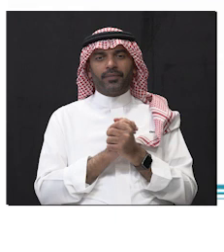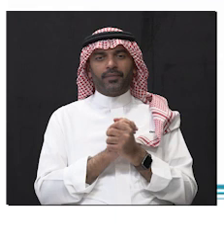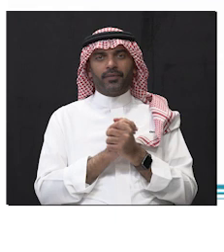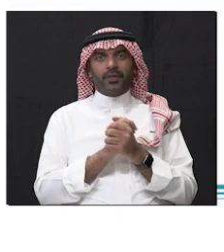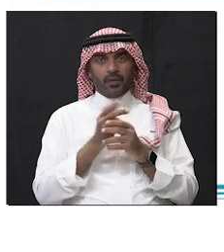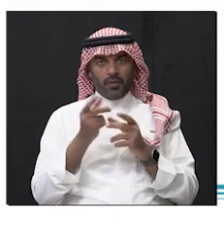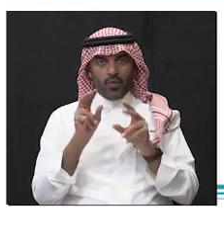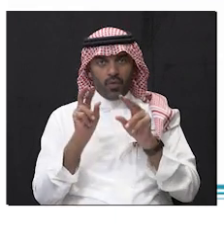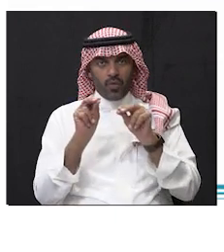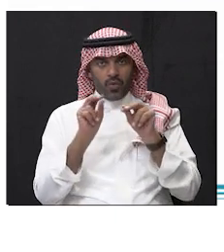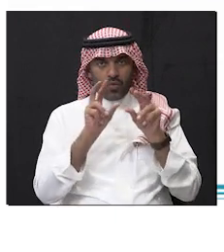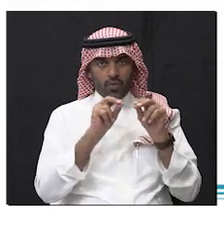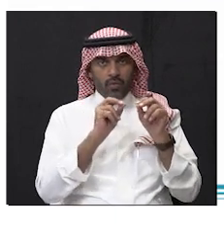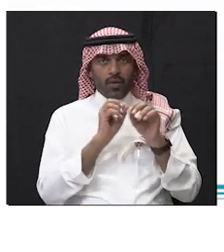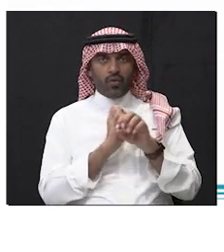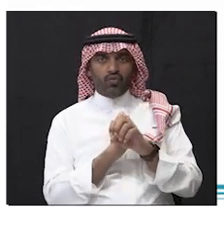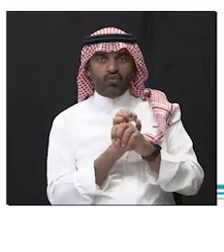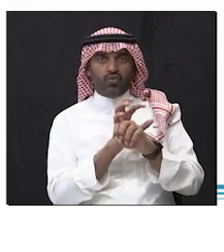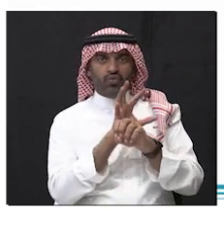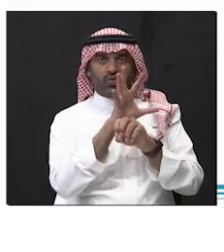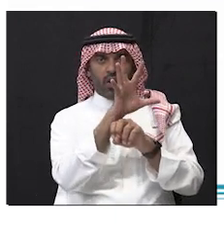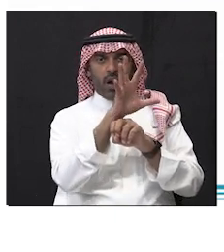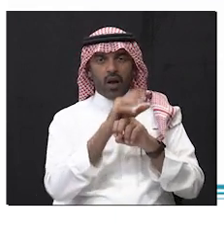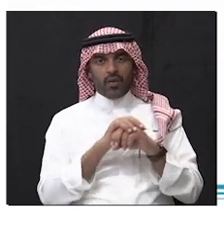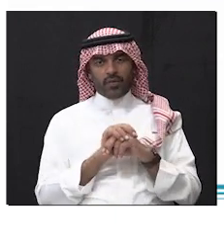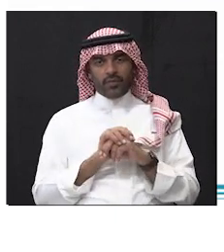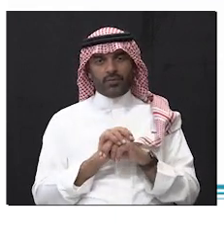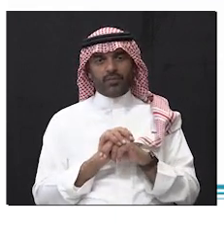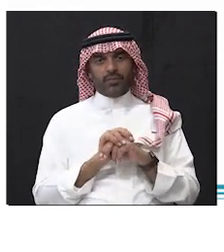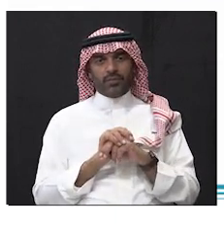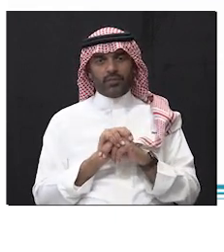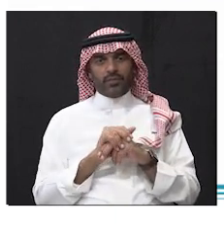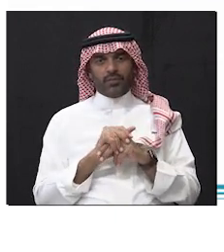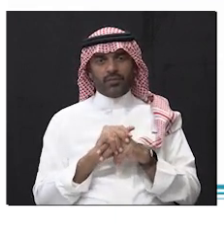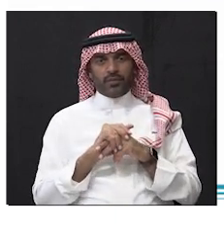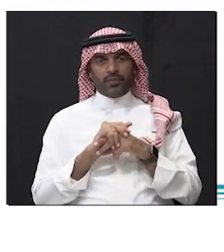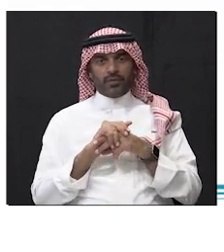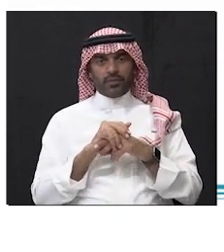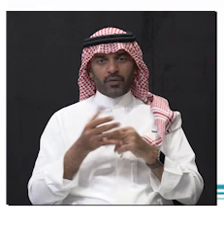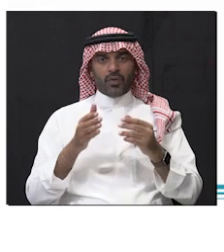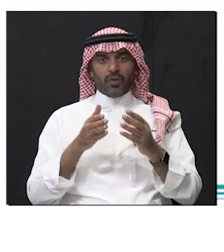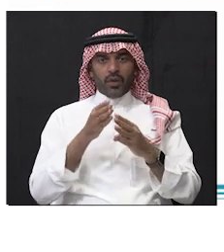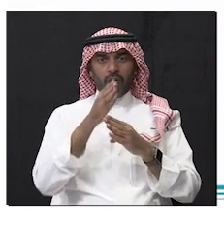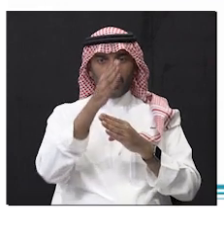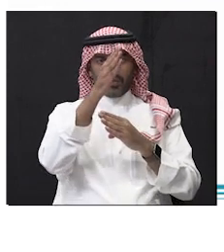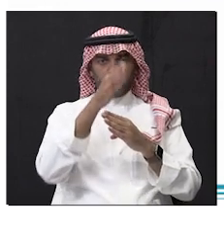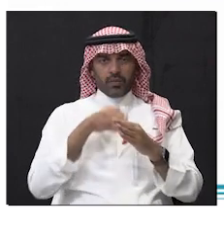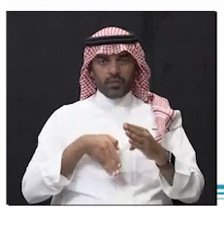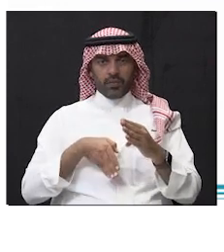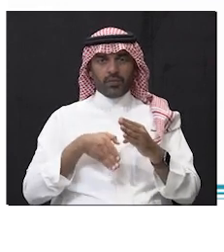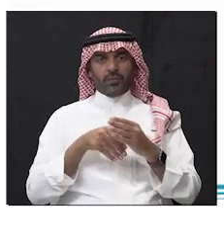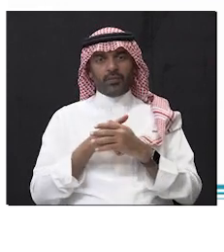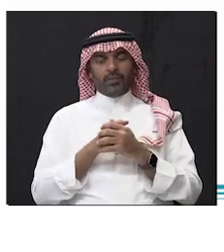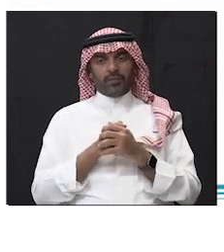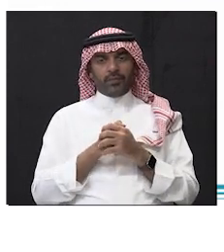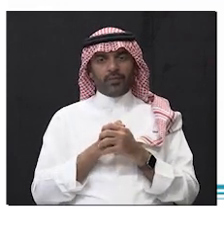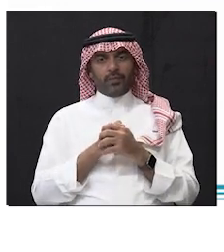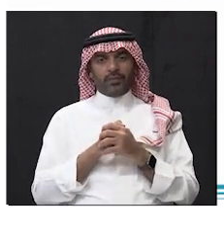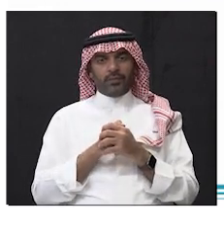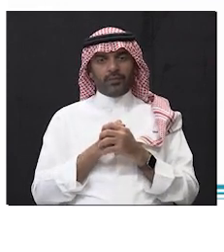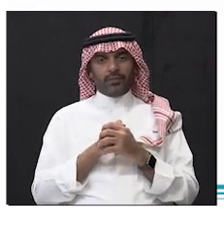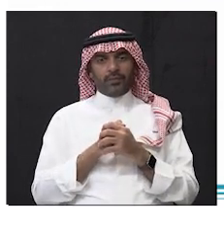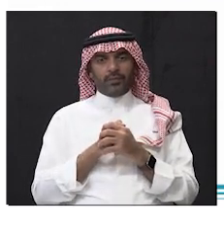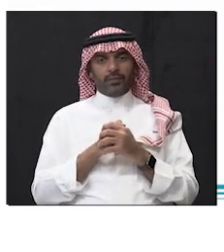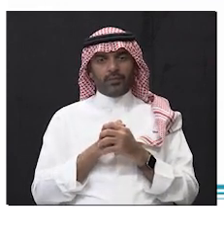أحسنتم، تماثل شعاعي. فلاحظ قسمناها هنا إلى جزئين متشابهين، وإذا قسمناها